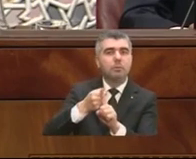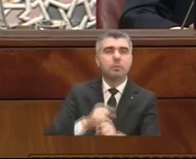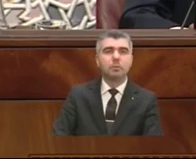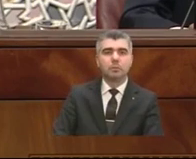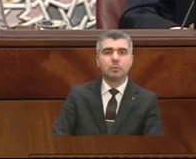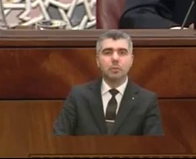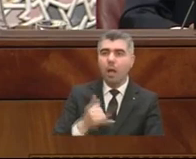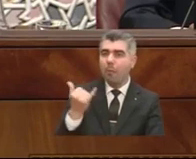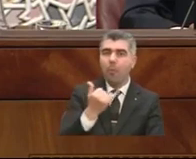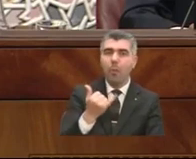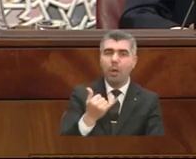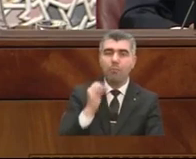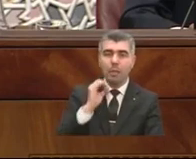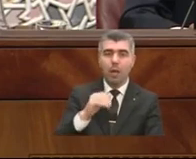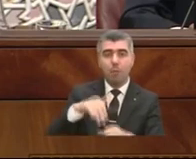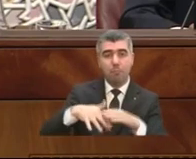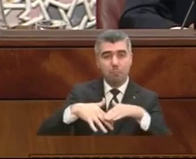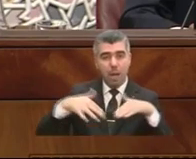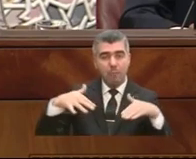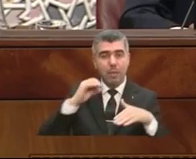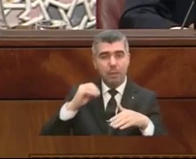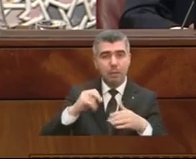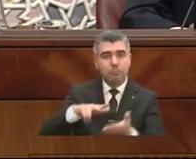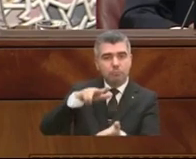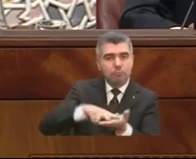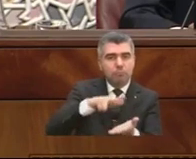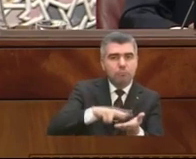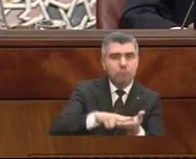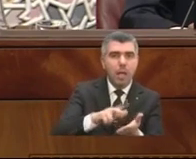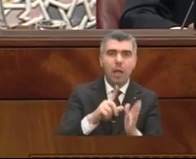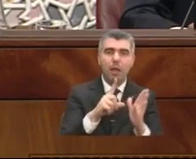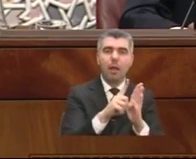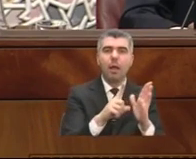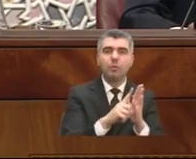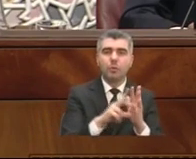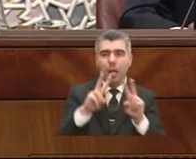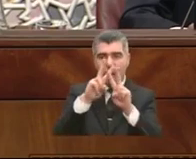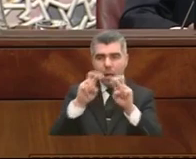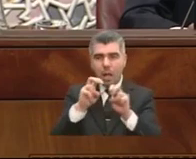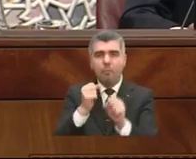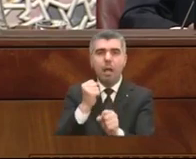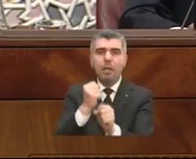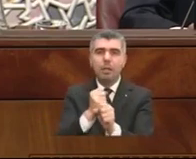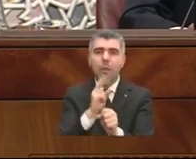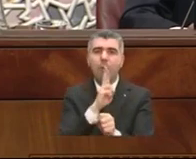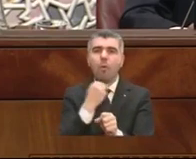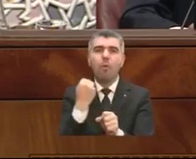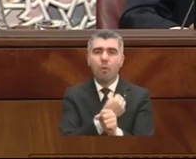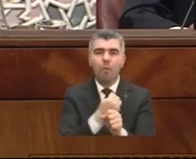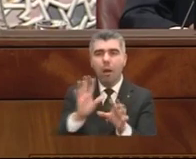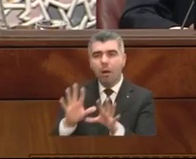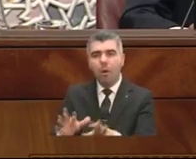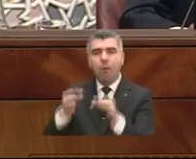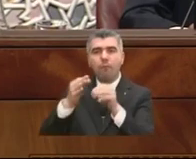وبممارسته للسلطة التشريعية والتصويت على القوانين ومراقبة عمل الحكومة وتقييم السياسات